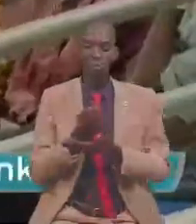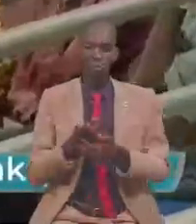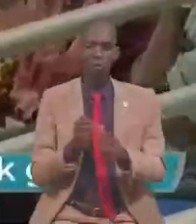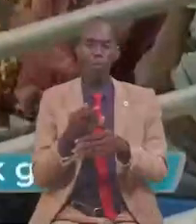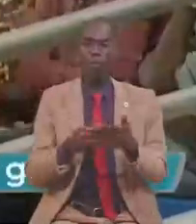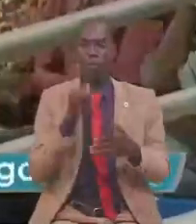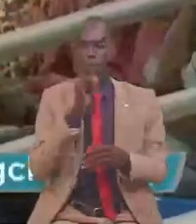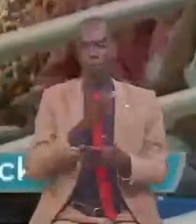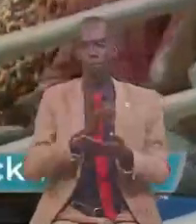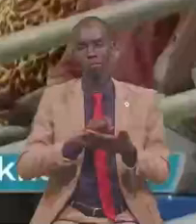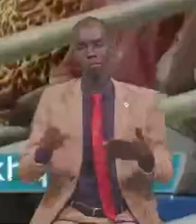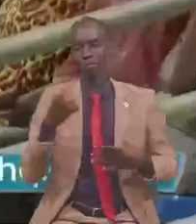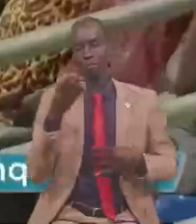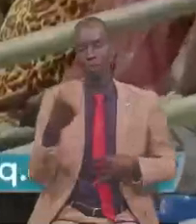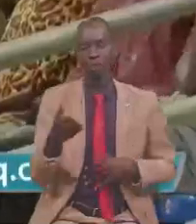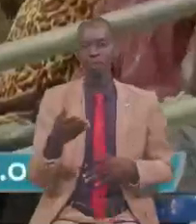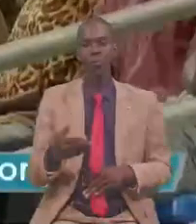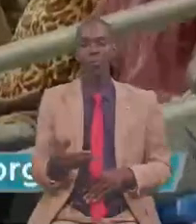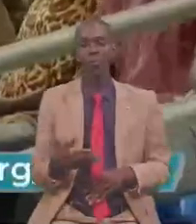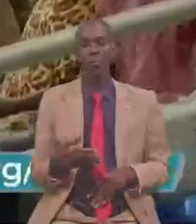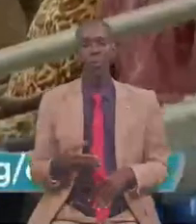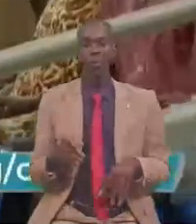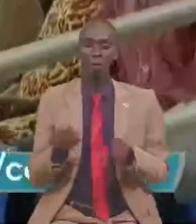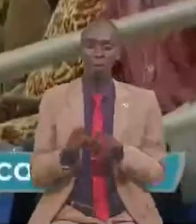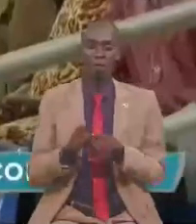Envoyez-nous tout rapport sur vous.